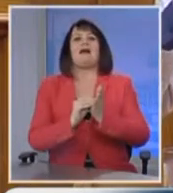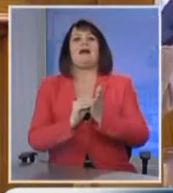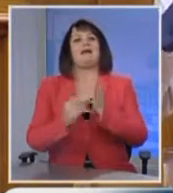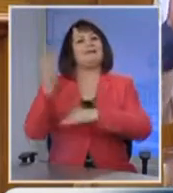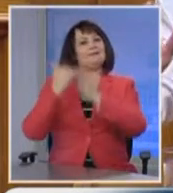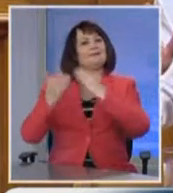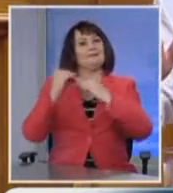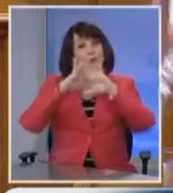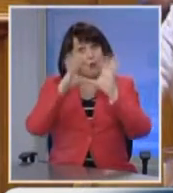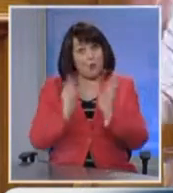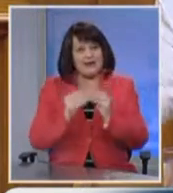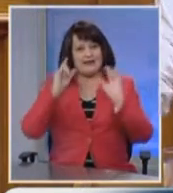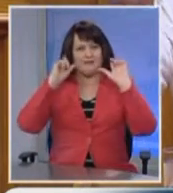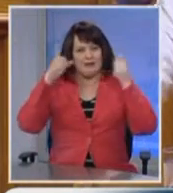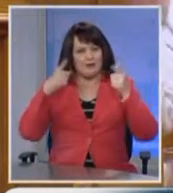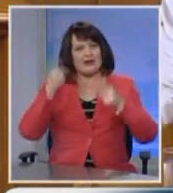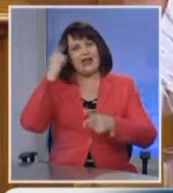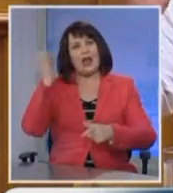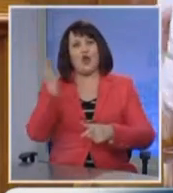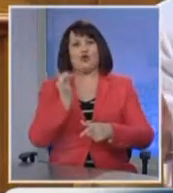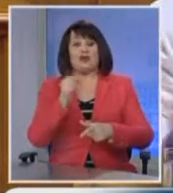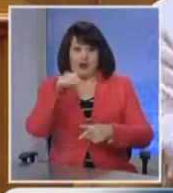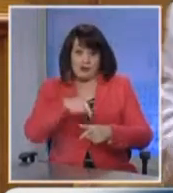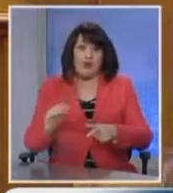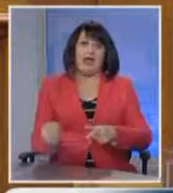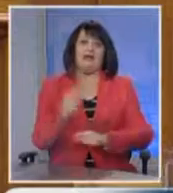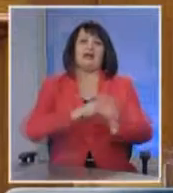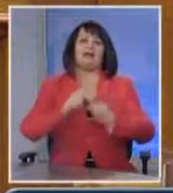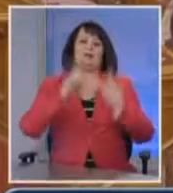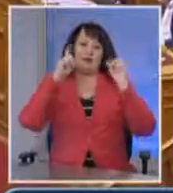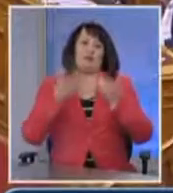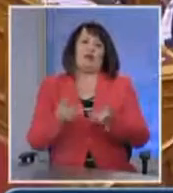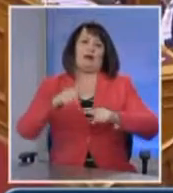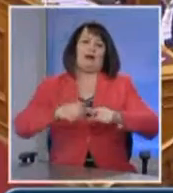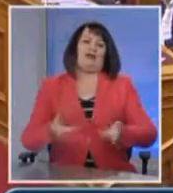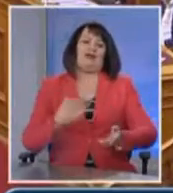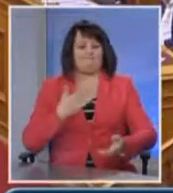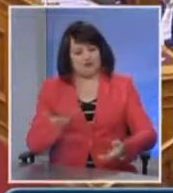λογική δημοκρατίας στη χώρα στην οποία γεννήθηκε. Σας ευχαριστώ.